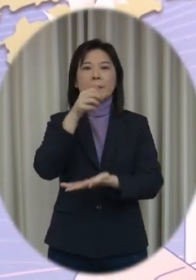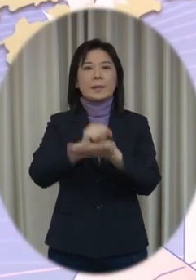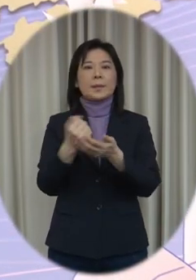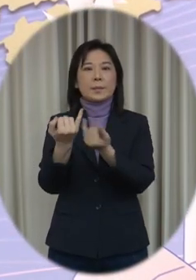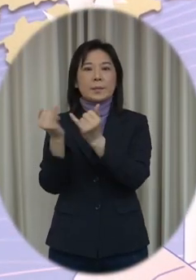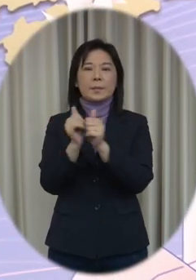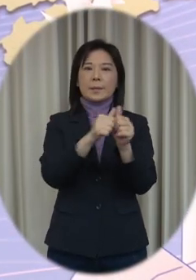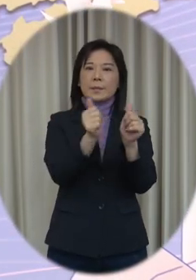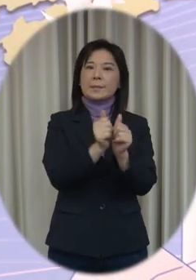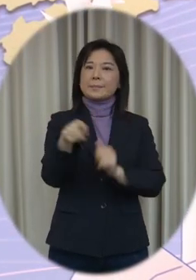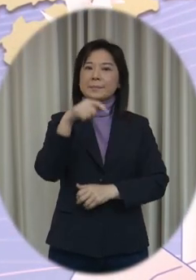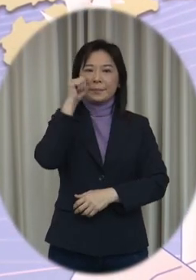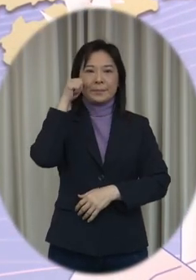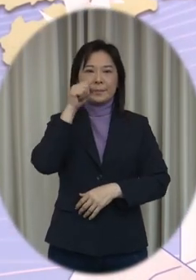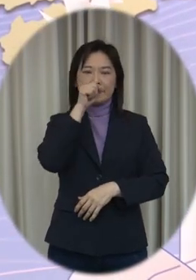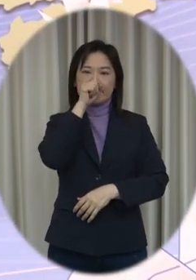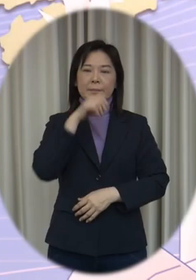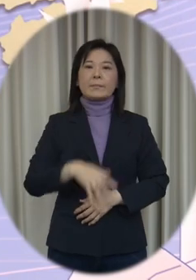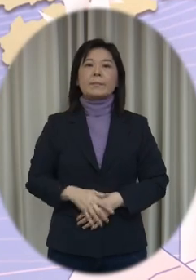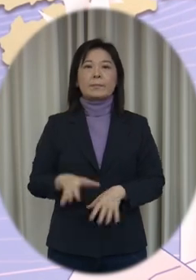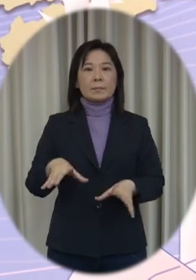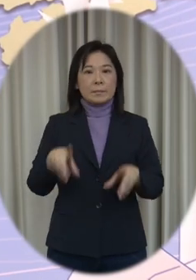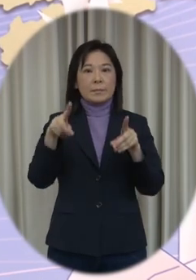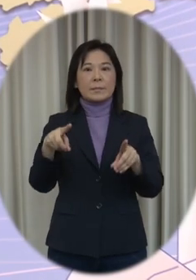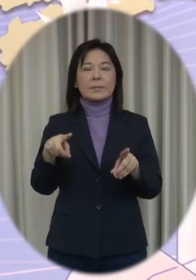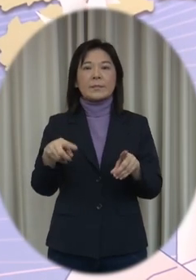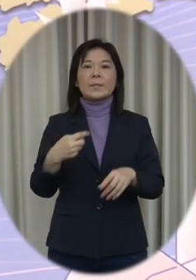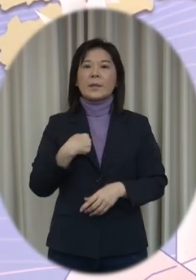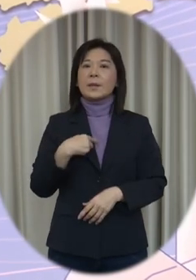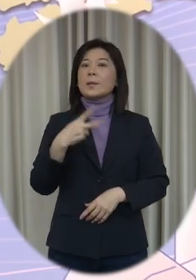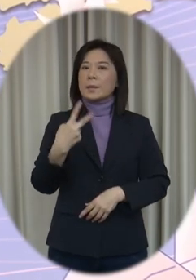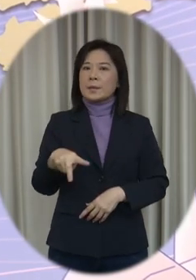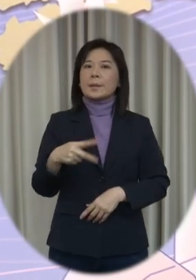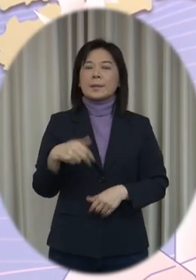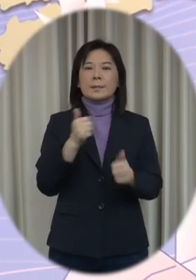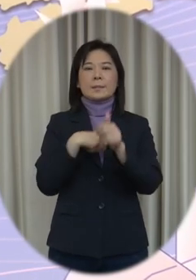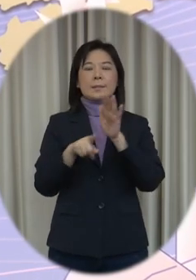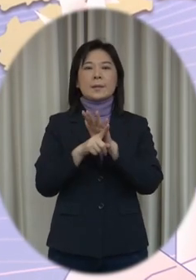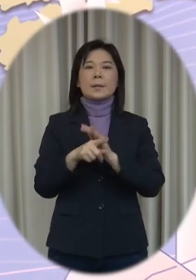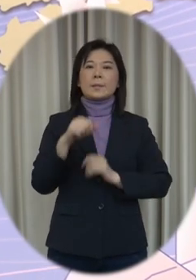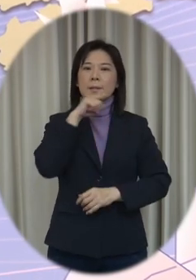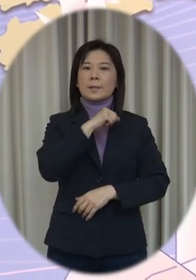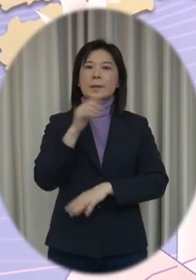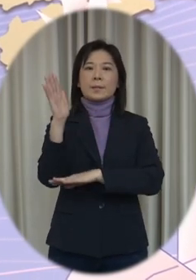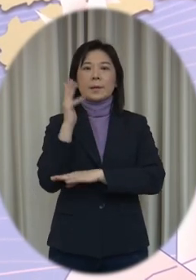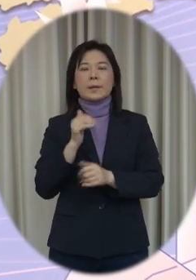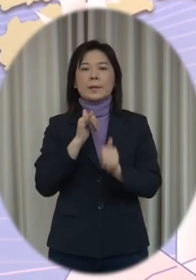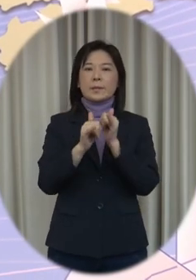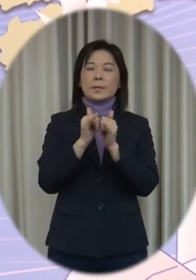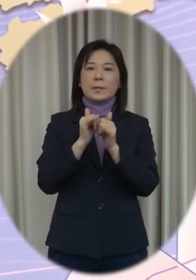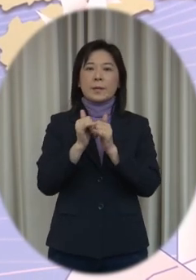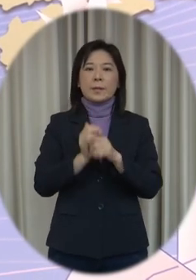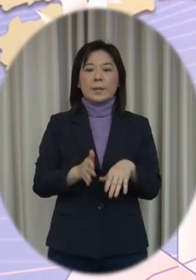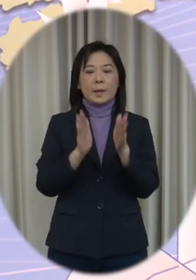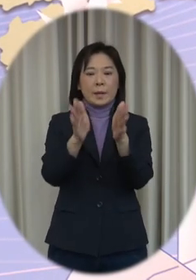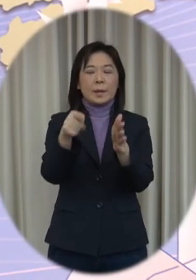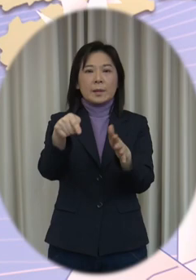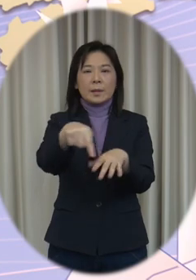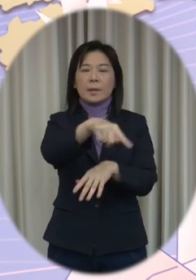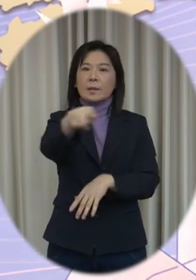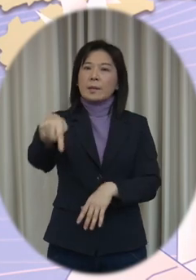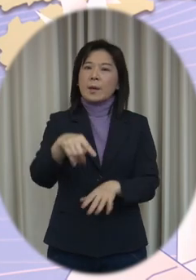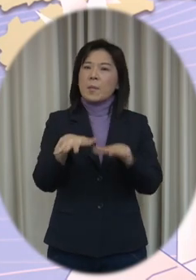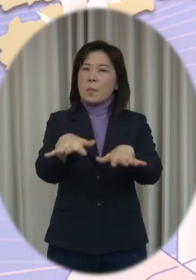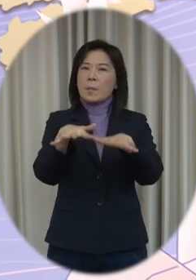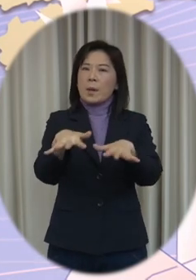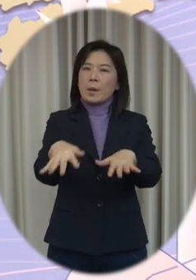家好。首先容我再次代表台湾人民与政府，向能登半岛强震中遇难